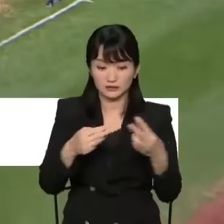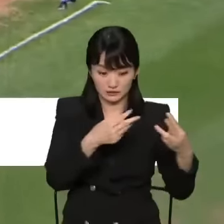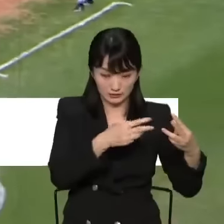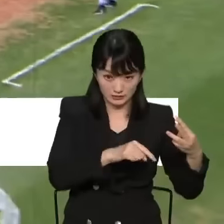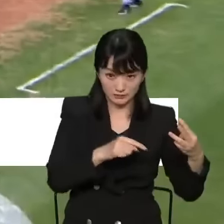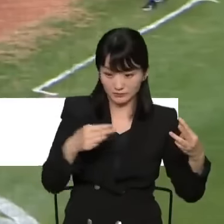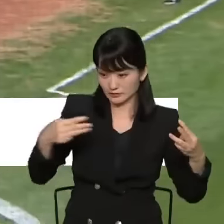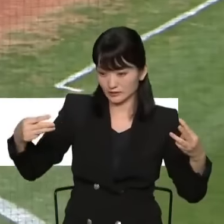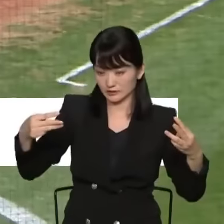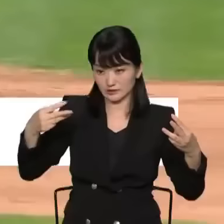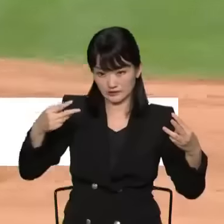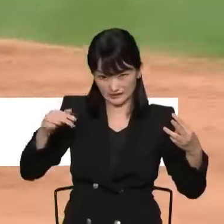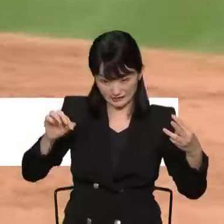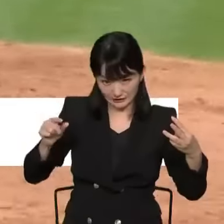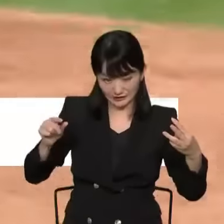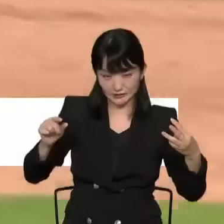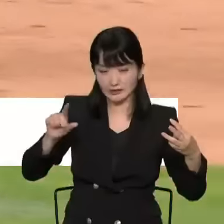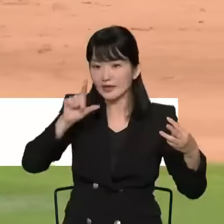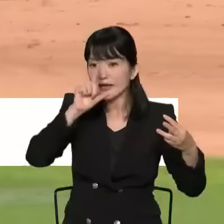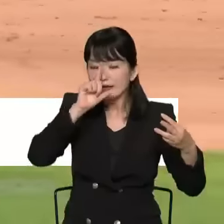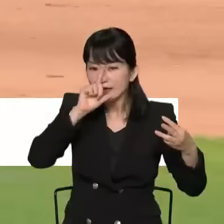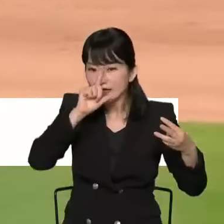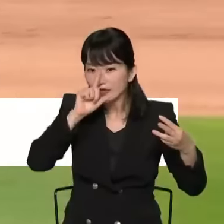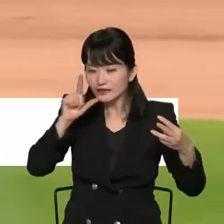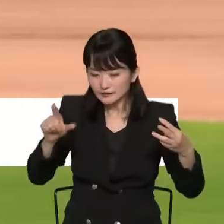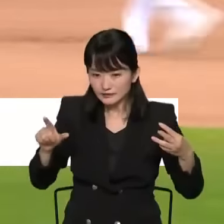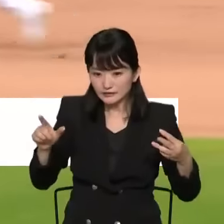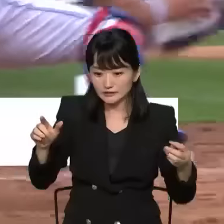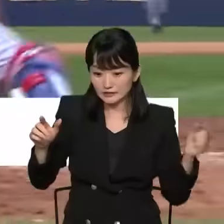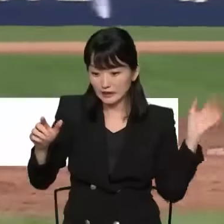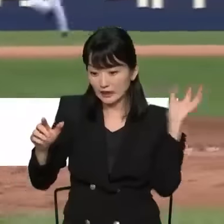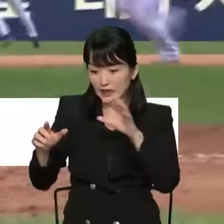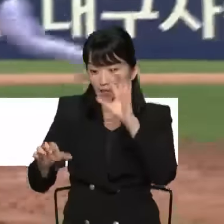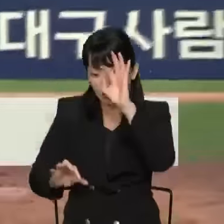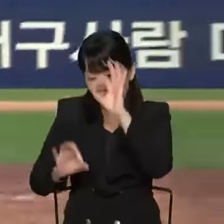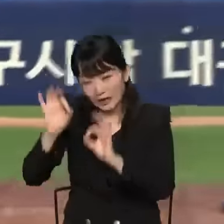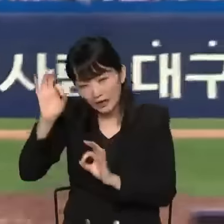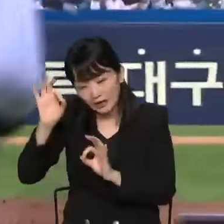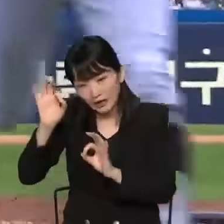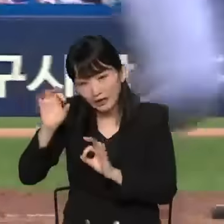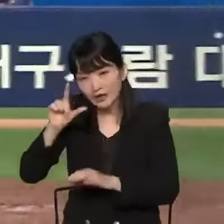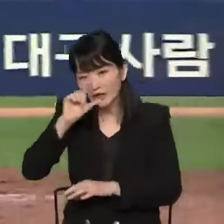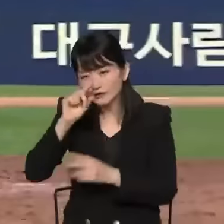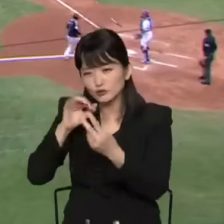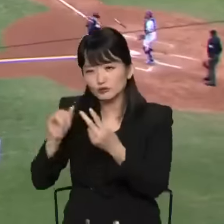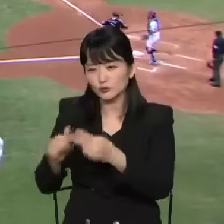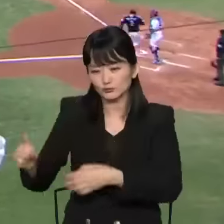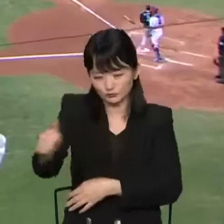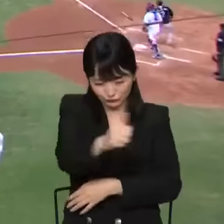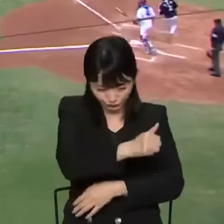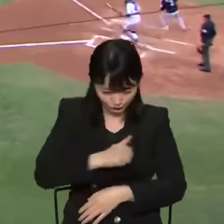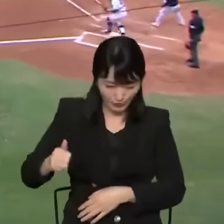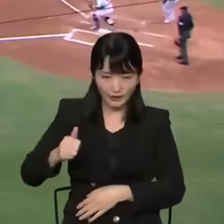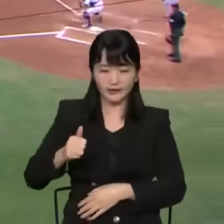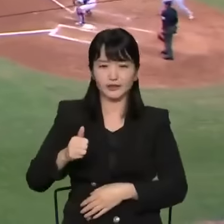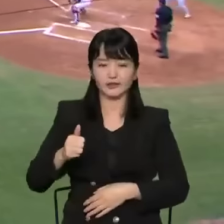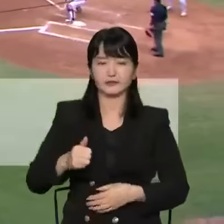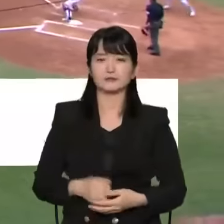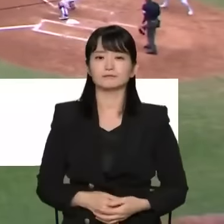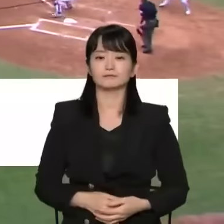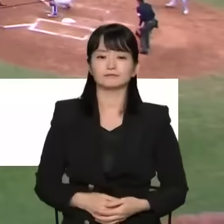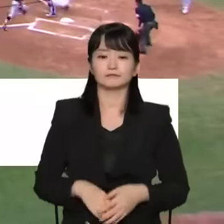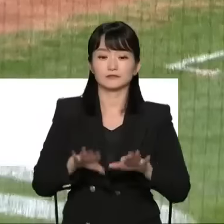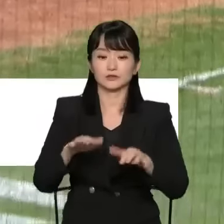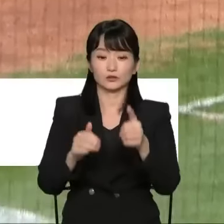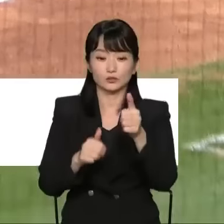삼성 1루수 디아즈가 LG 홍창기의 타구를 한 번에 처리하지 못하면서 LG 주자 2명이 홈을 밟았습니다. 오늘